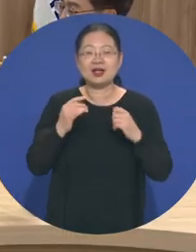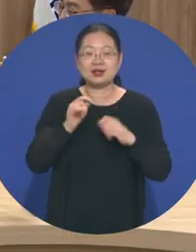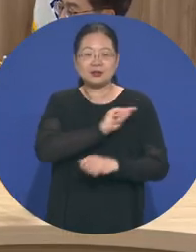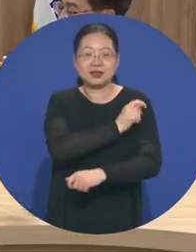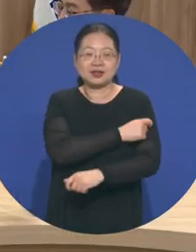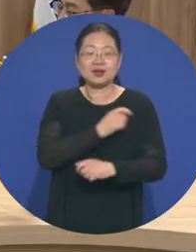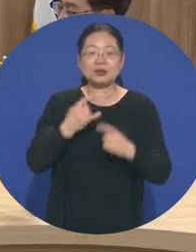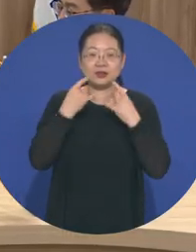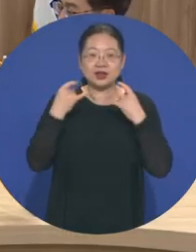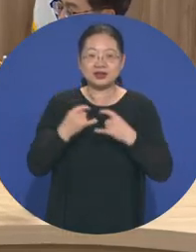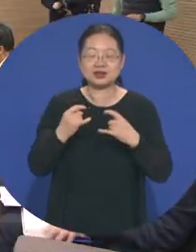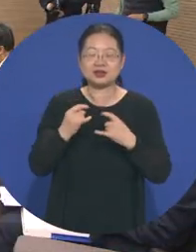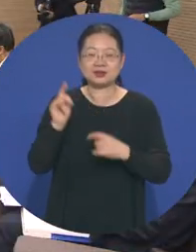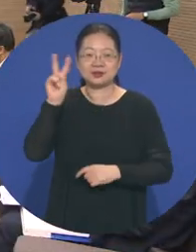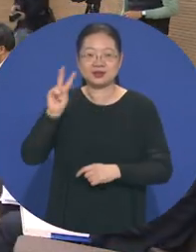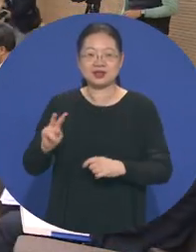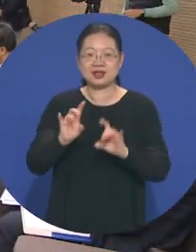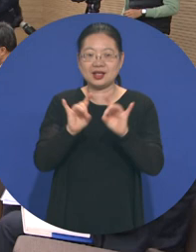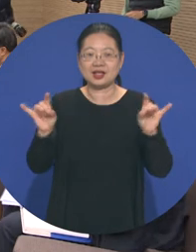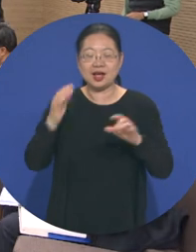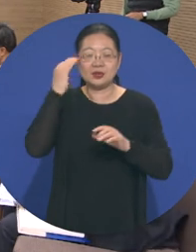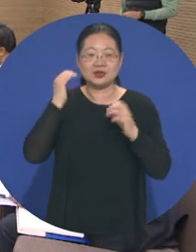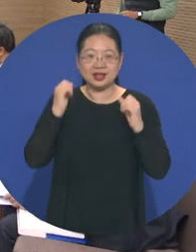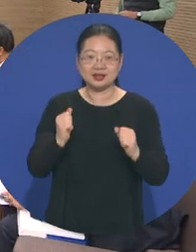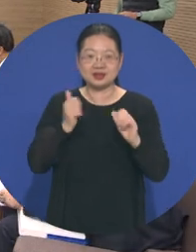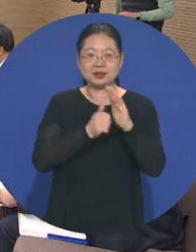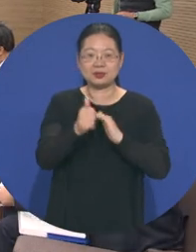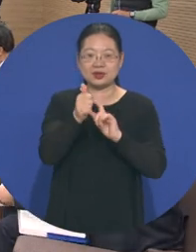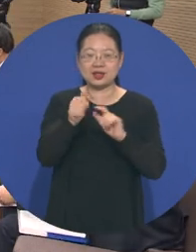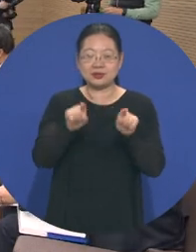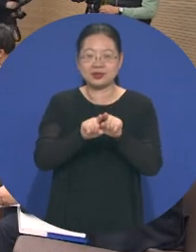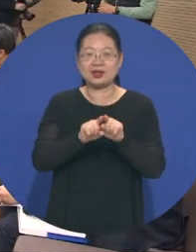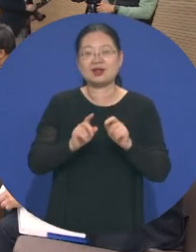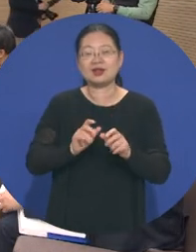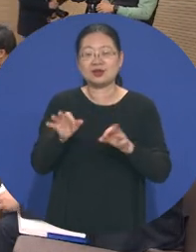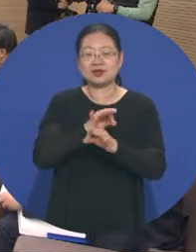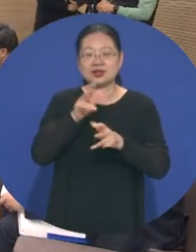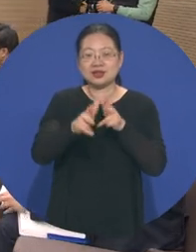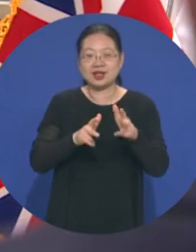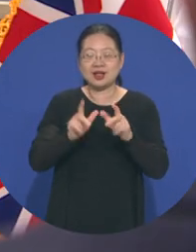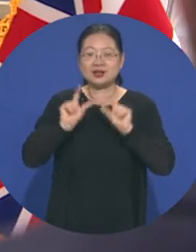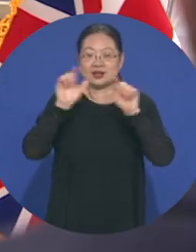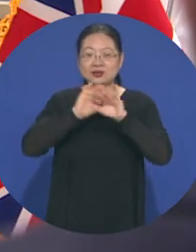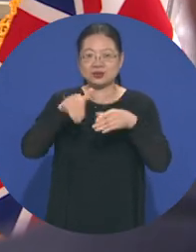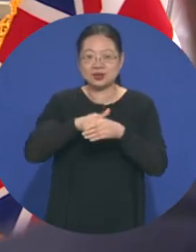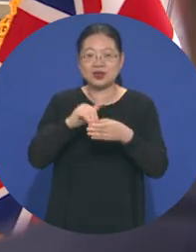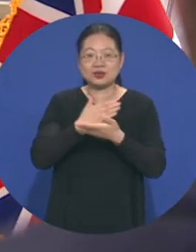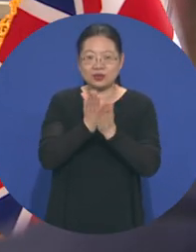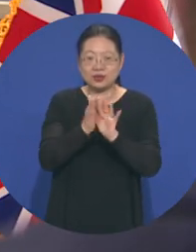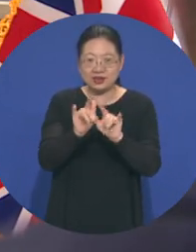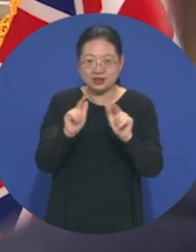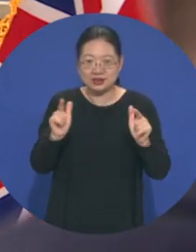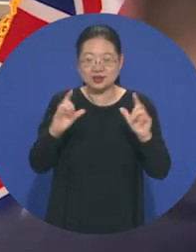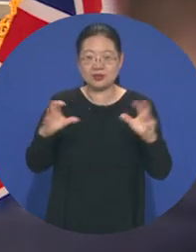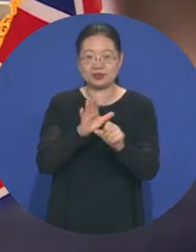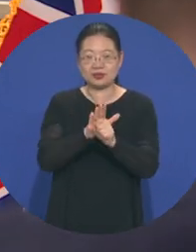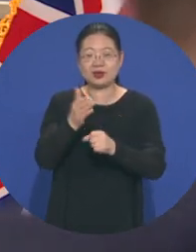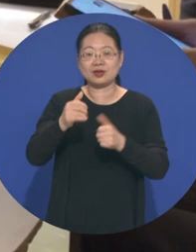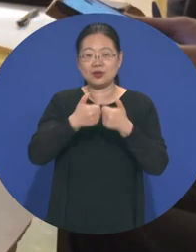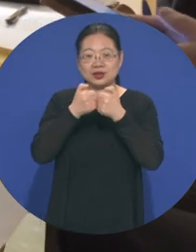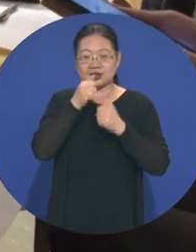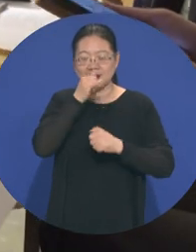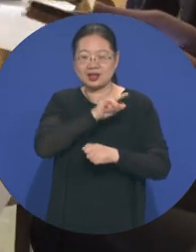스페인, 프랑스, 베트남 등 각국 주요 인사들과 경제 산업, 기후 문화 등 다방면에 걸친 협력 방안을